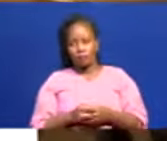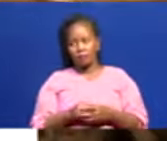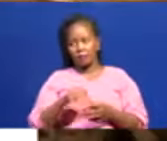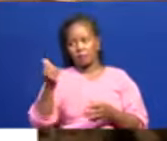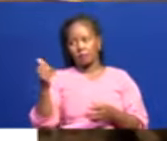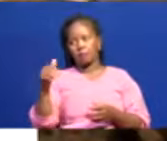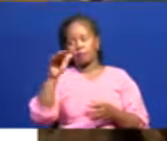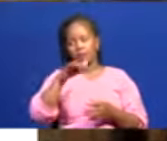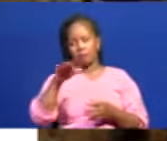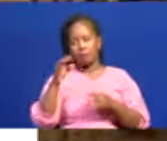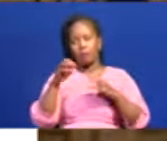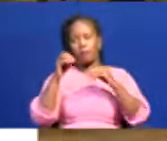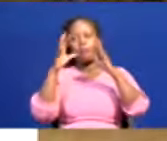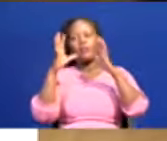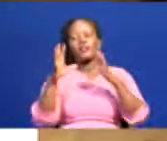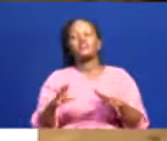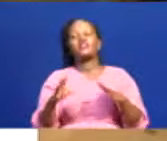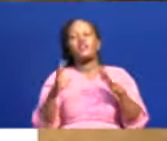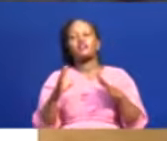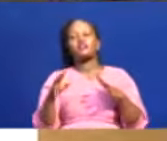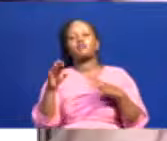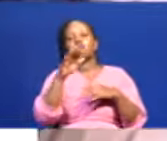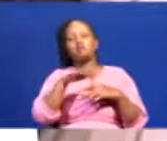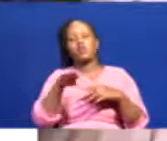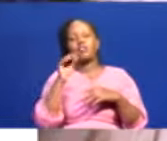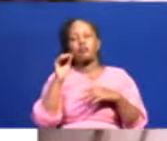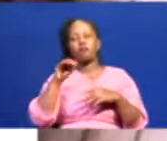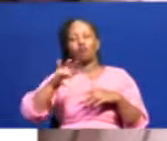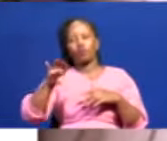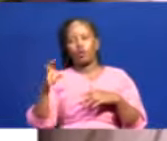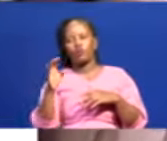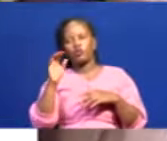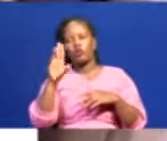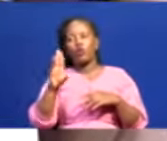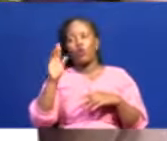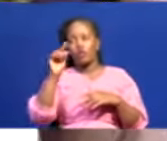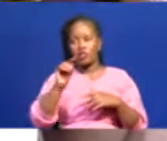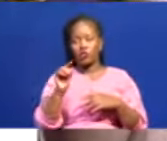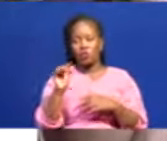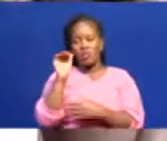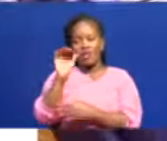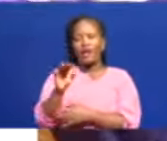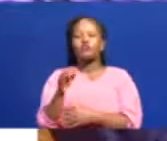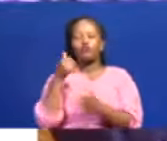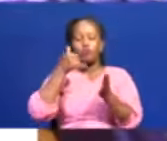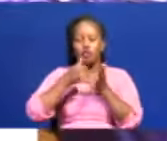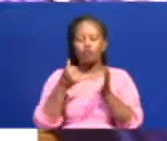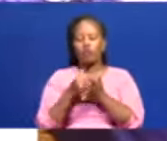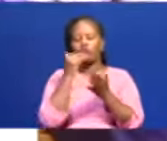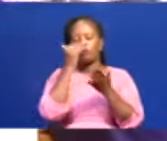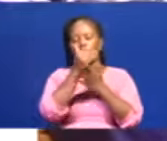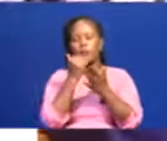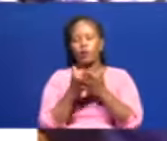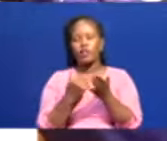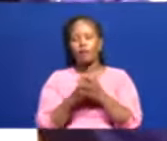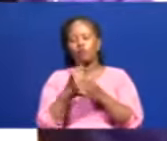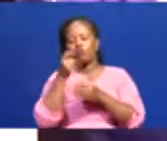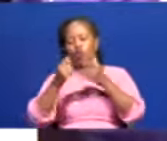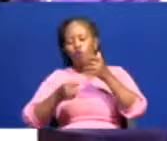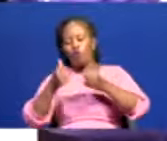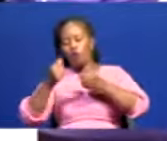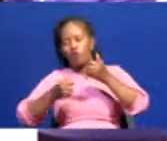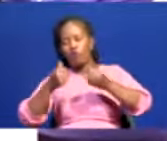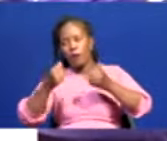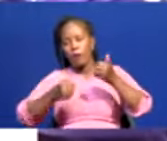Kwingineko, walimu wa chekechea katika kaunti ya Wasingishu wajumuishwe kwenye mpango wa kutoa maziwa kwa wanafunzi. Bunge la